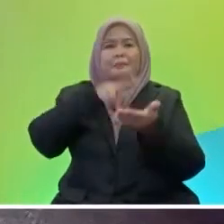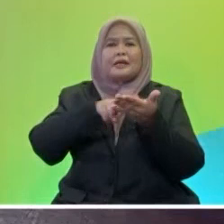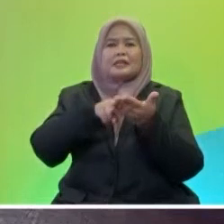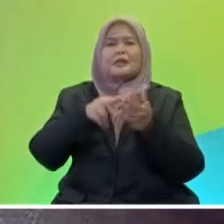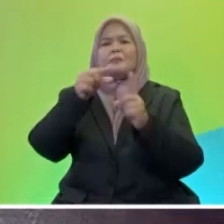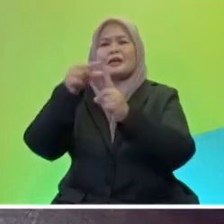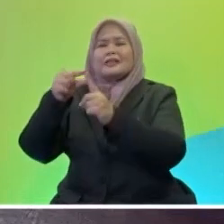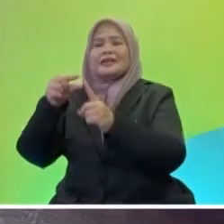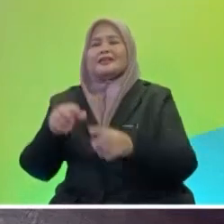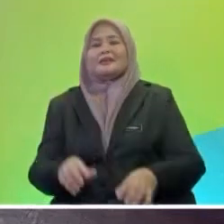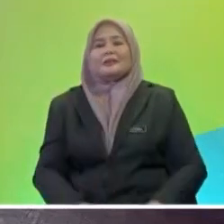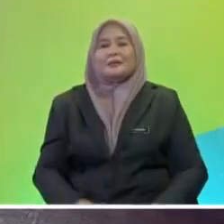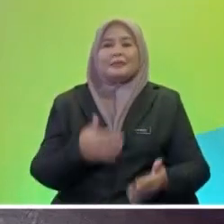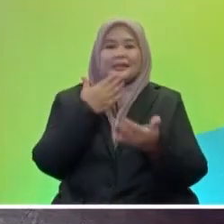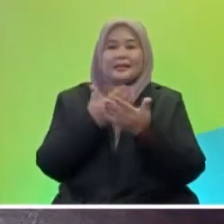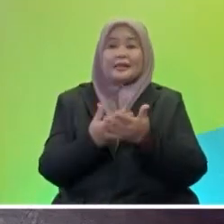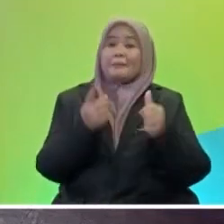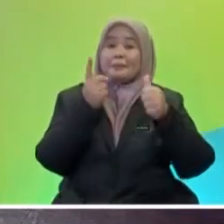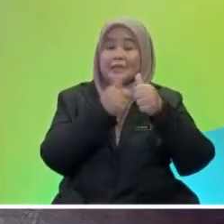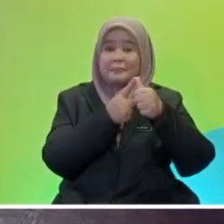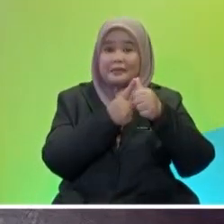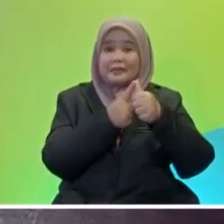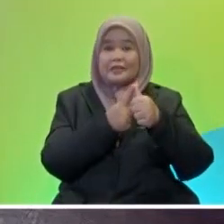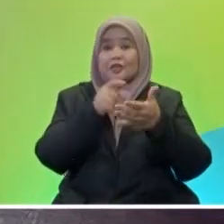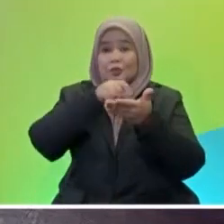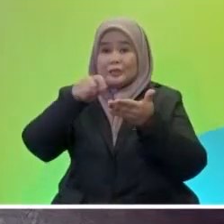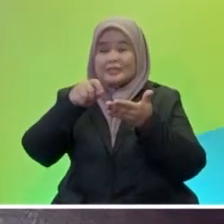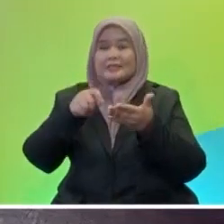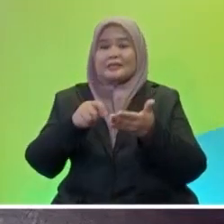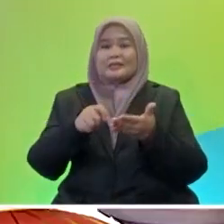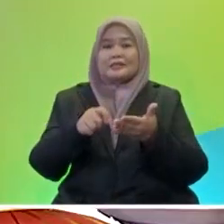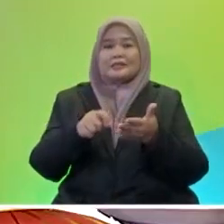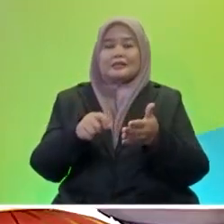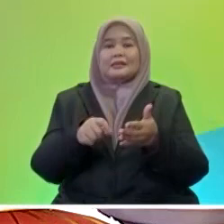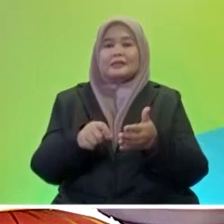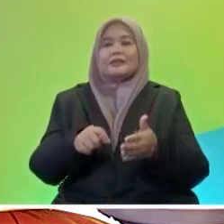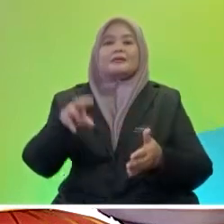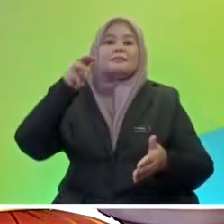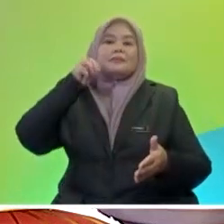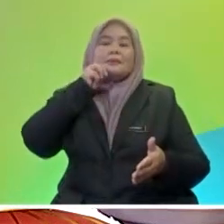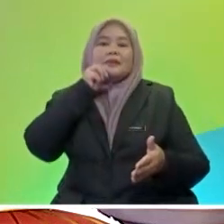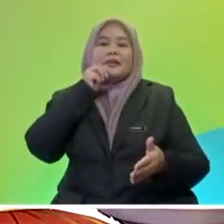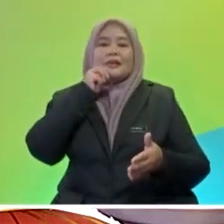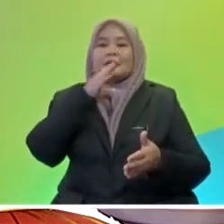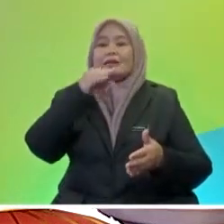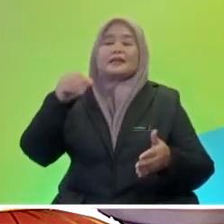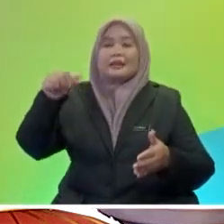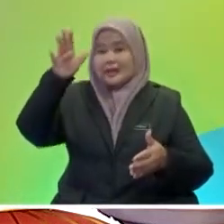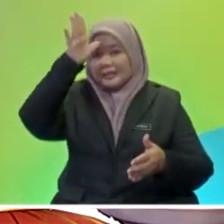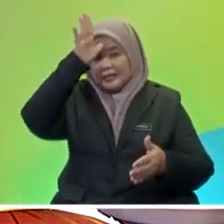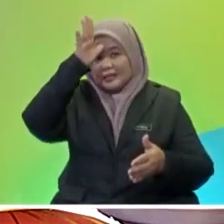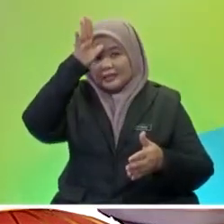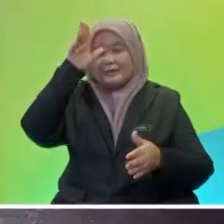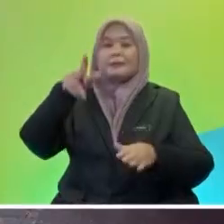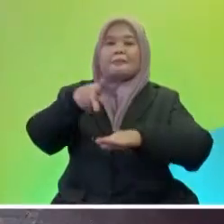perkataannya Oke boleh sih yang pertama sekali dituliskan sini Li dan ayahnya memakai sampo